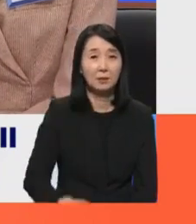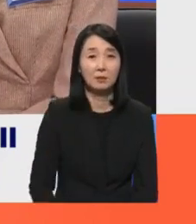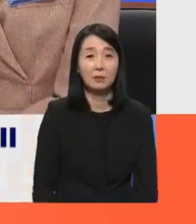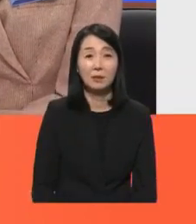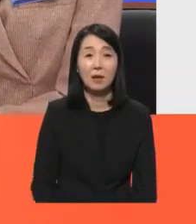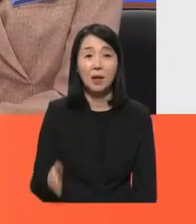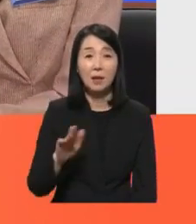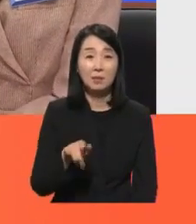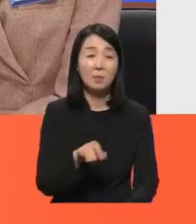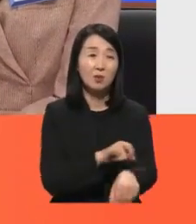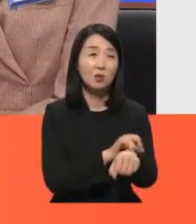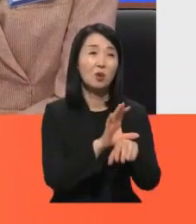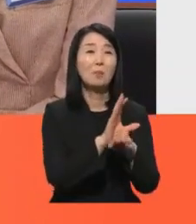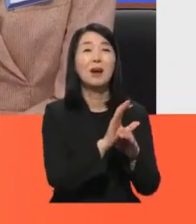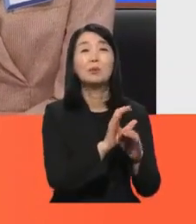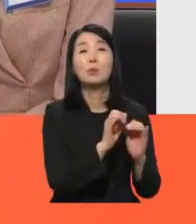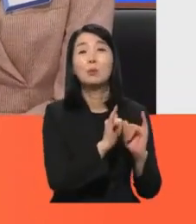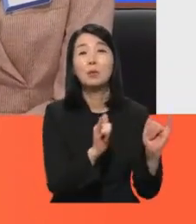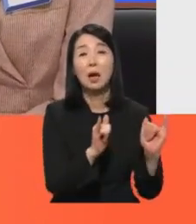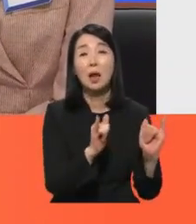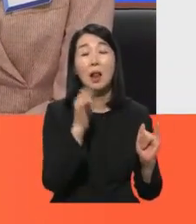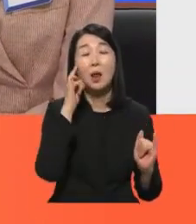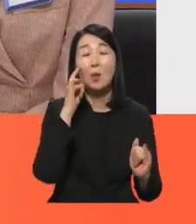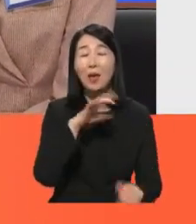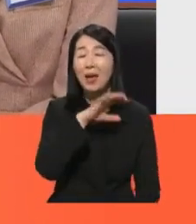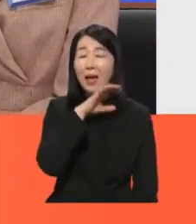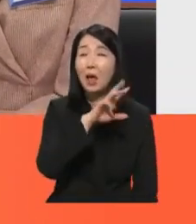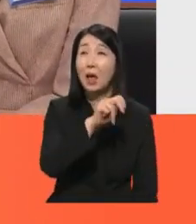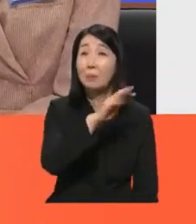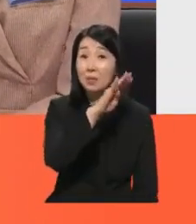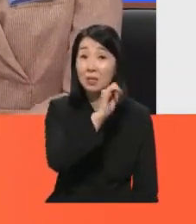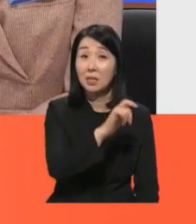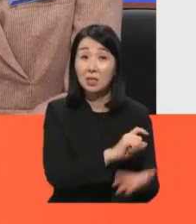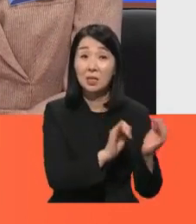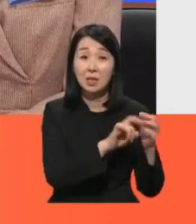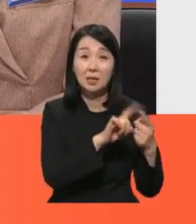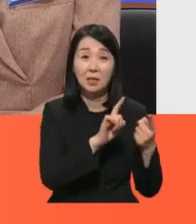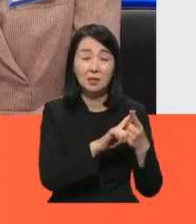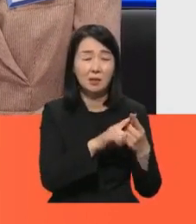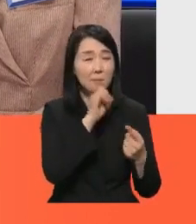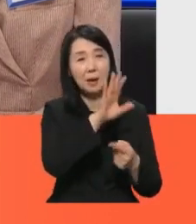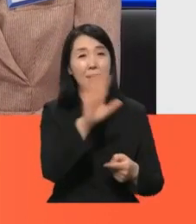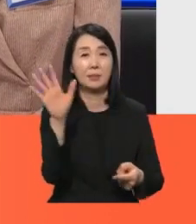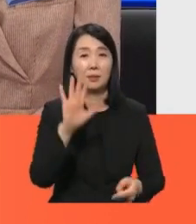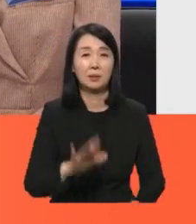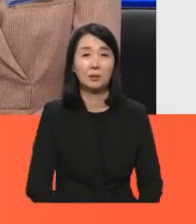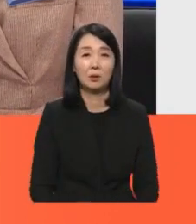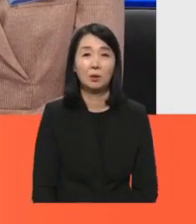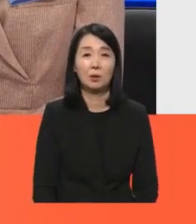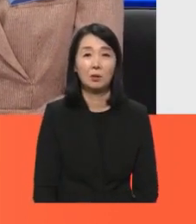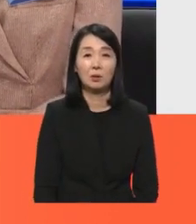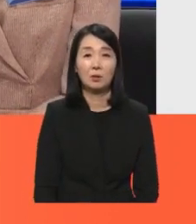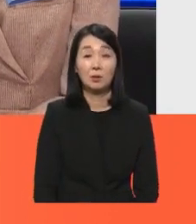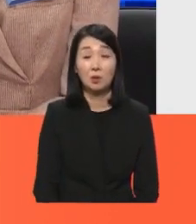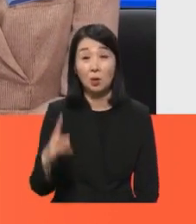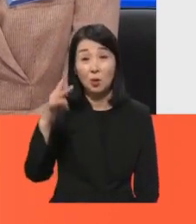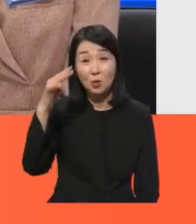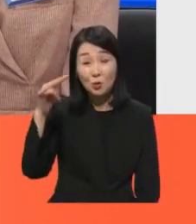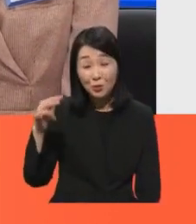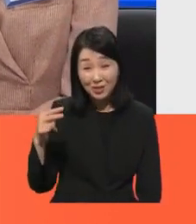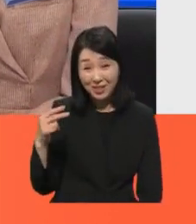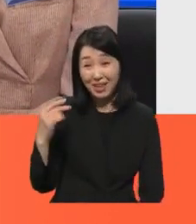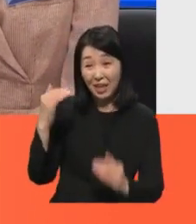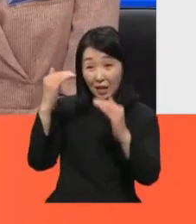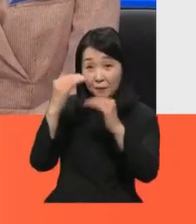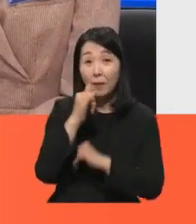다만 특정 언론인 즉 항의를 했던 당사자인 MBC 기자에 대해서는 언급을 피했습니다 유 실장이 발제에서도